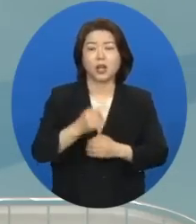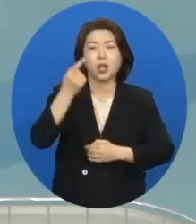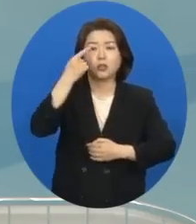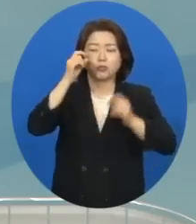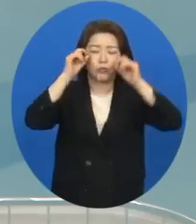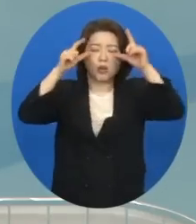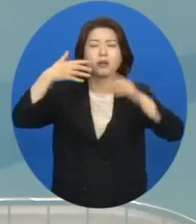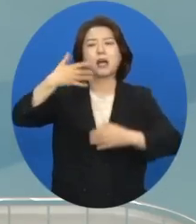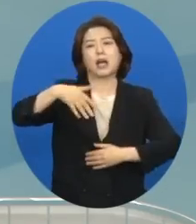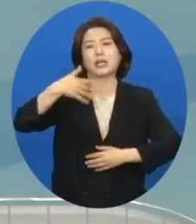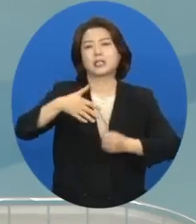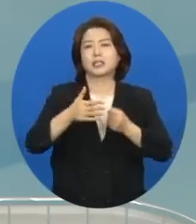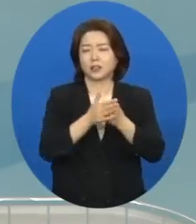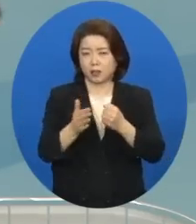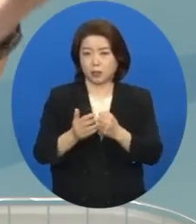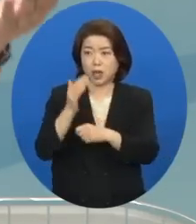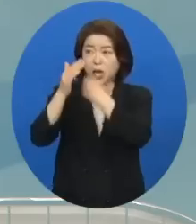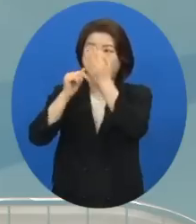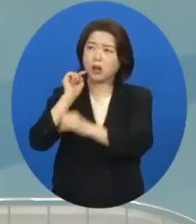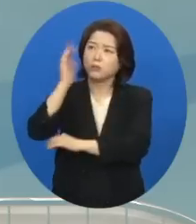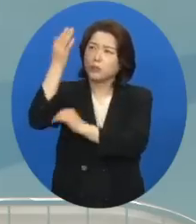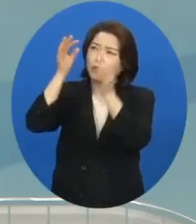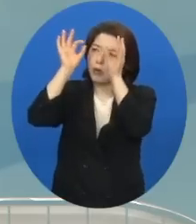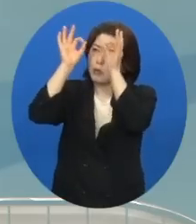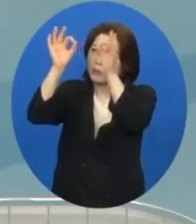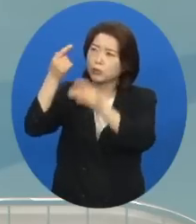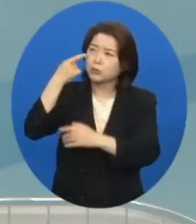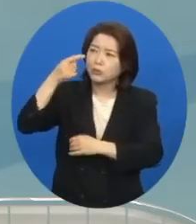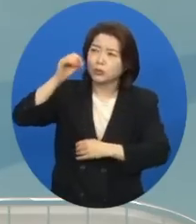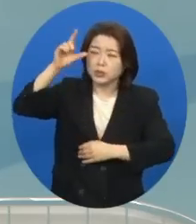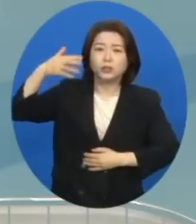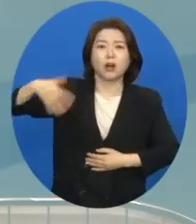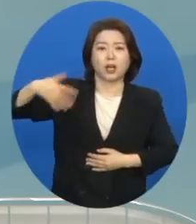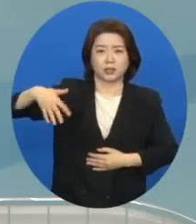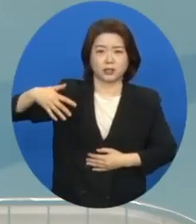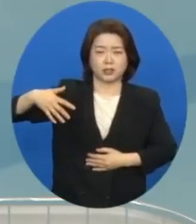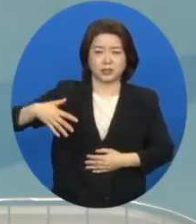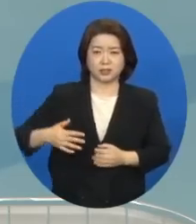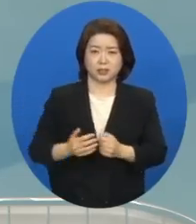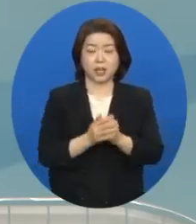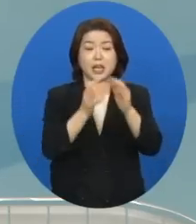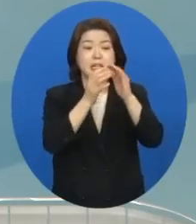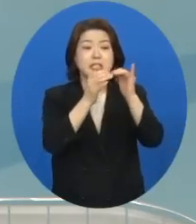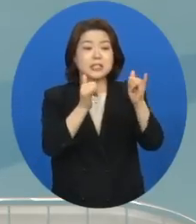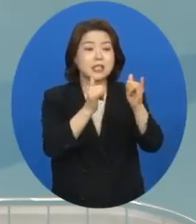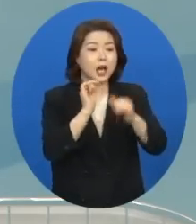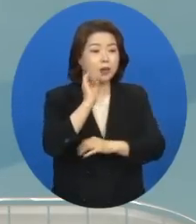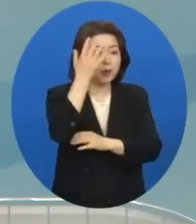안 뜨이니까 그런 거예요. 하나님의 영광을 보는 눈이 안 뜨이니까 그저